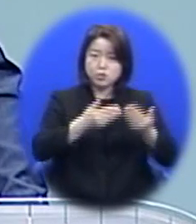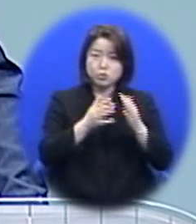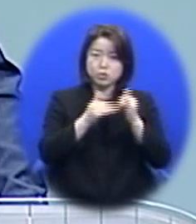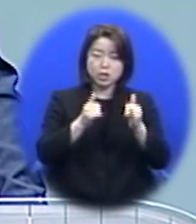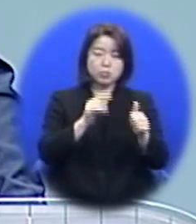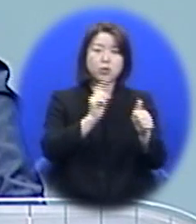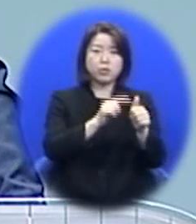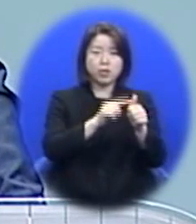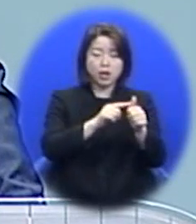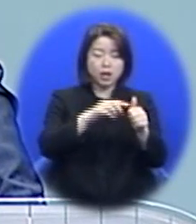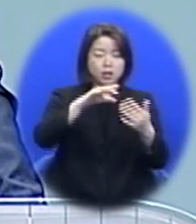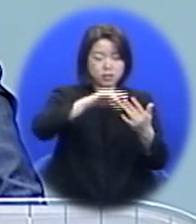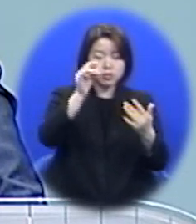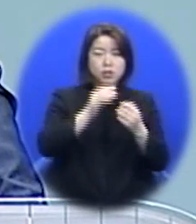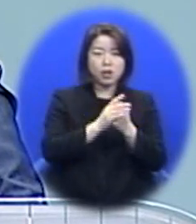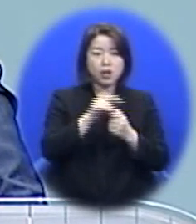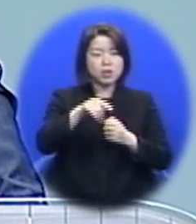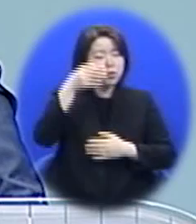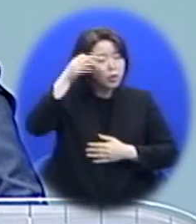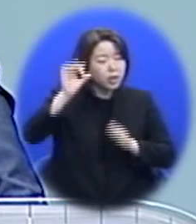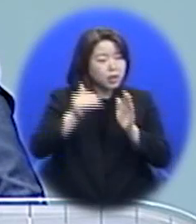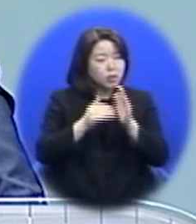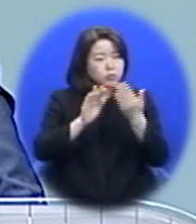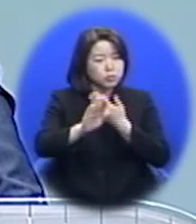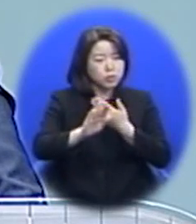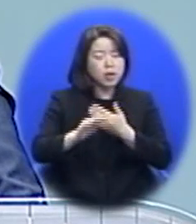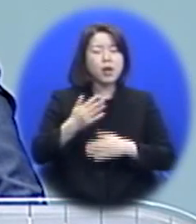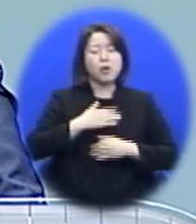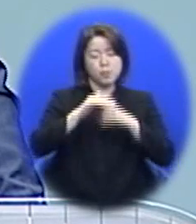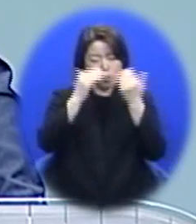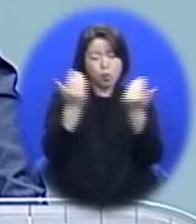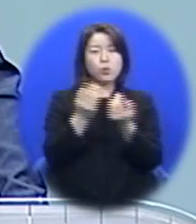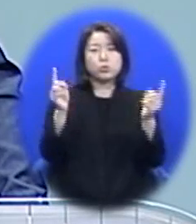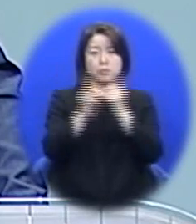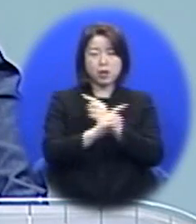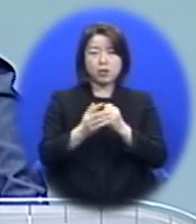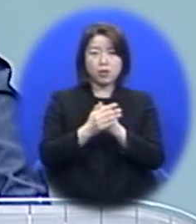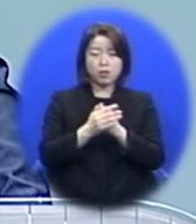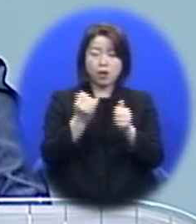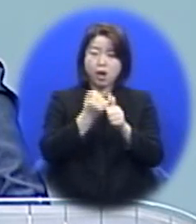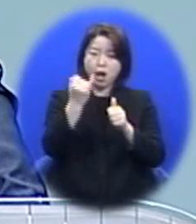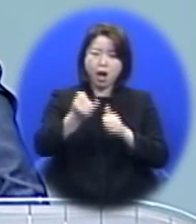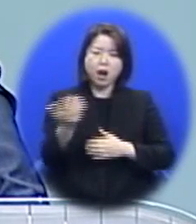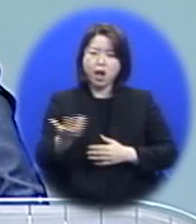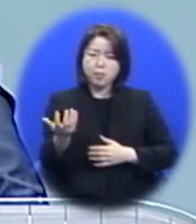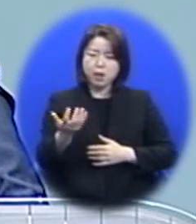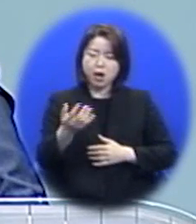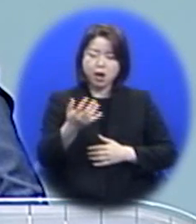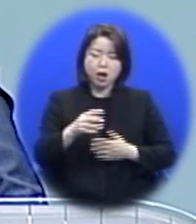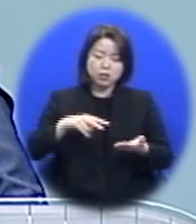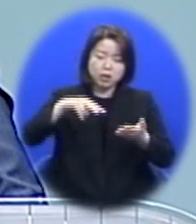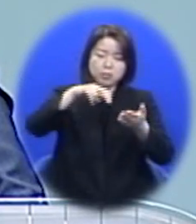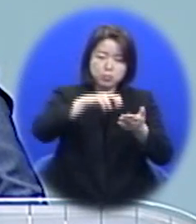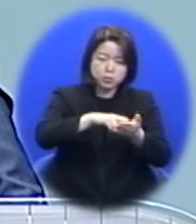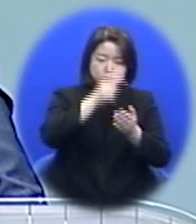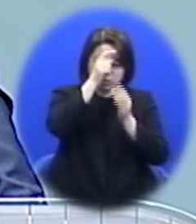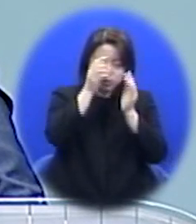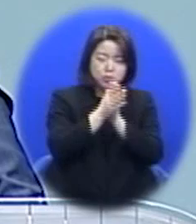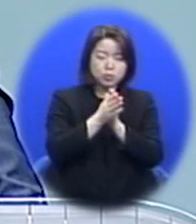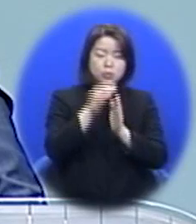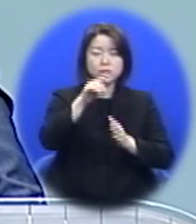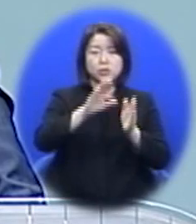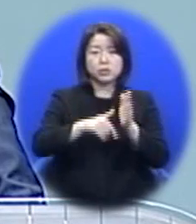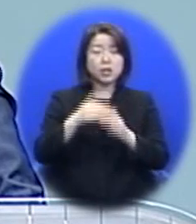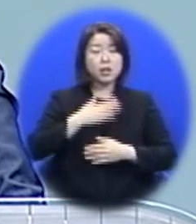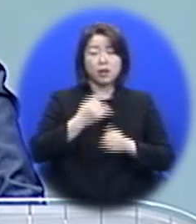이것을 깨닫고 모든 것이 달라졌다. 하루는 아내가 아파서 아내 앞에 무릎을 꿇고 기도했다. 그때 내가